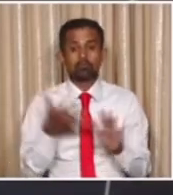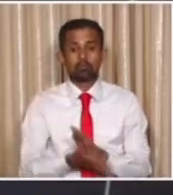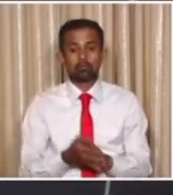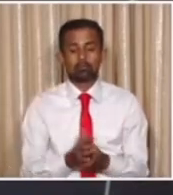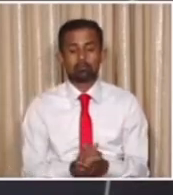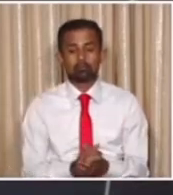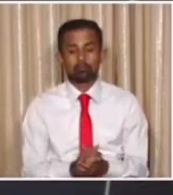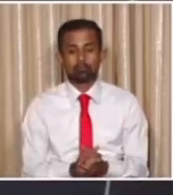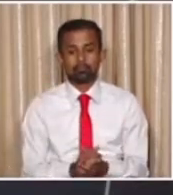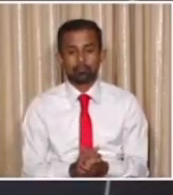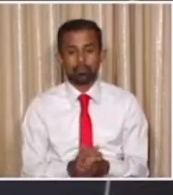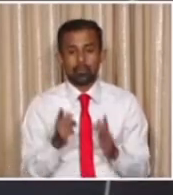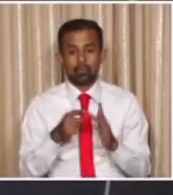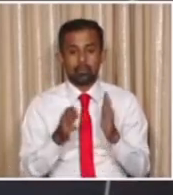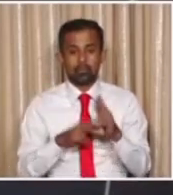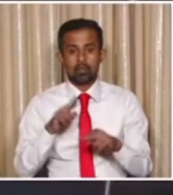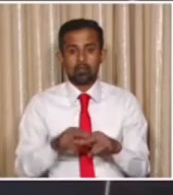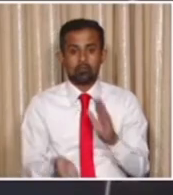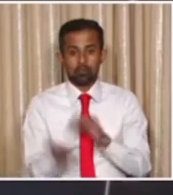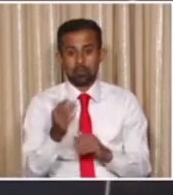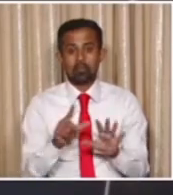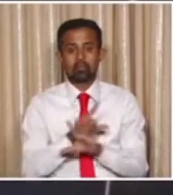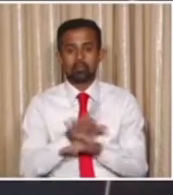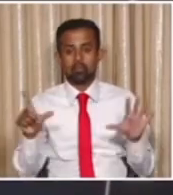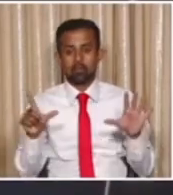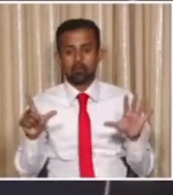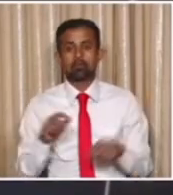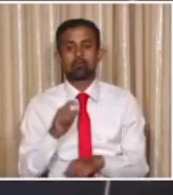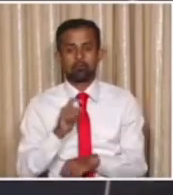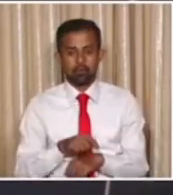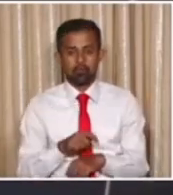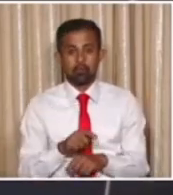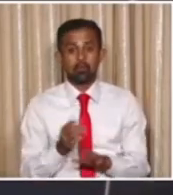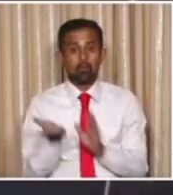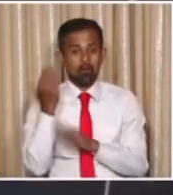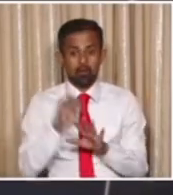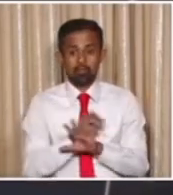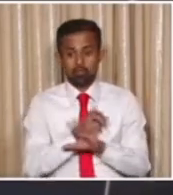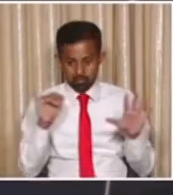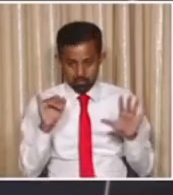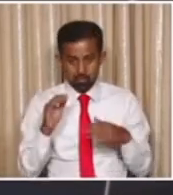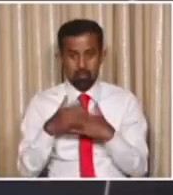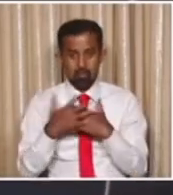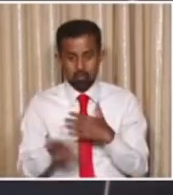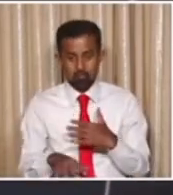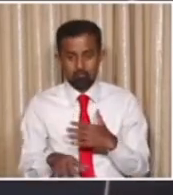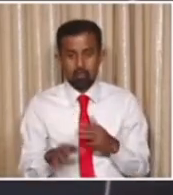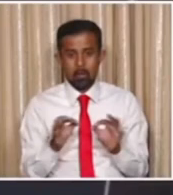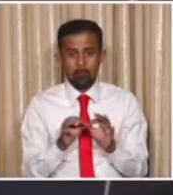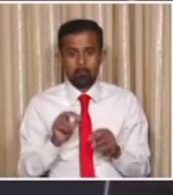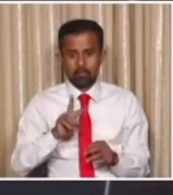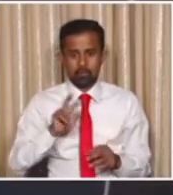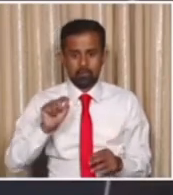දශක කීපයක් තිස්සේ. මේ IMF එකට ගිය 17 වෙනි වතාව. 16 වෙනි වතාවෙත් IMF එකට ගිහිල්ලා 2